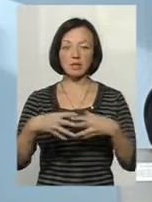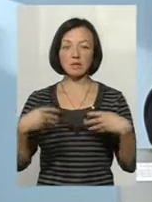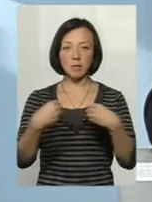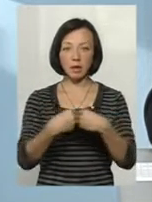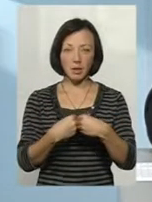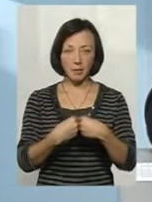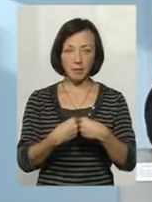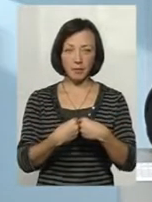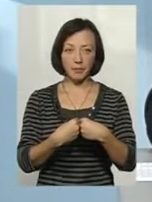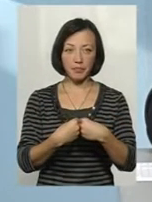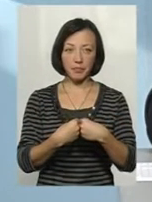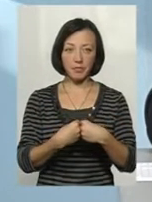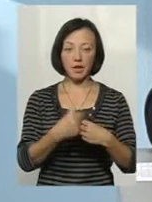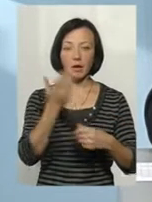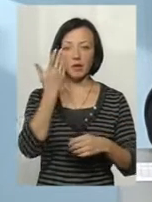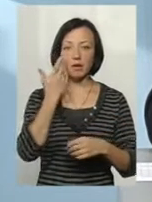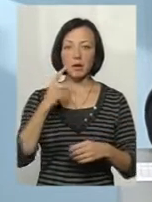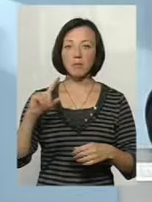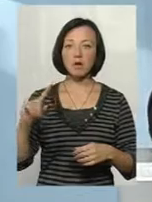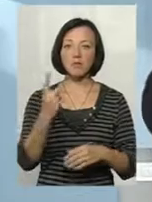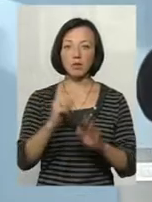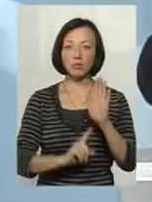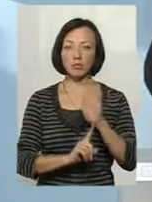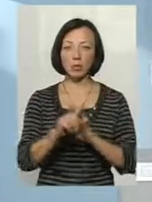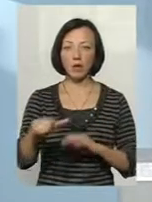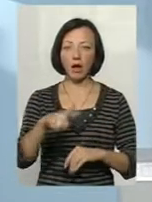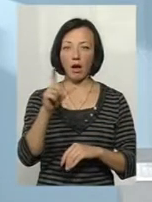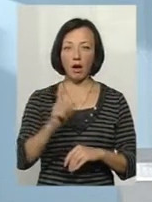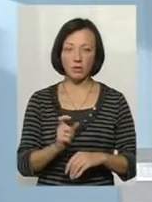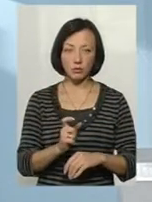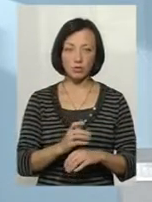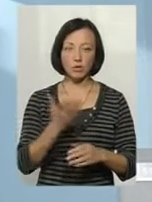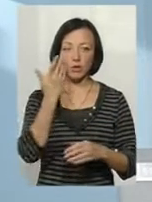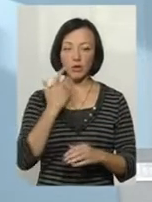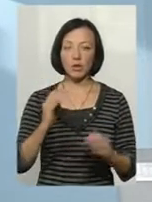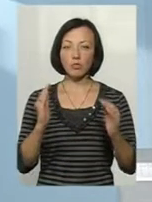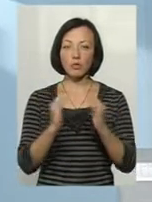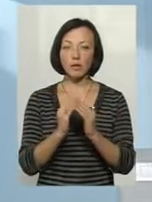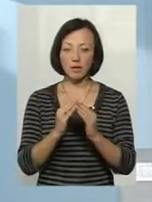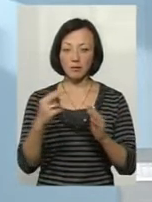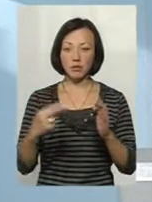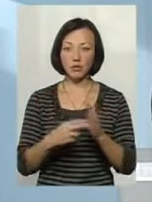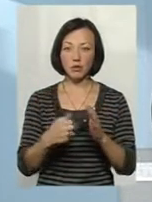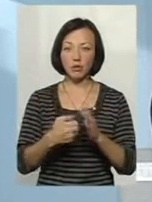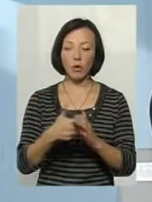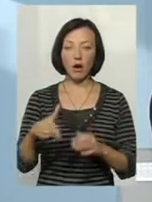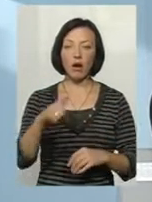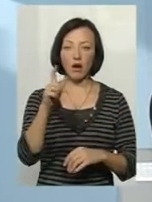сім'ї при первинному пуску газу, тобто коли будівля газифікується.